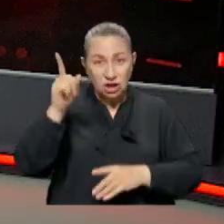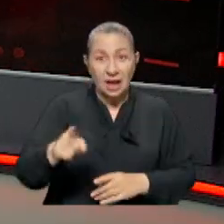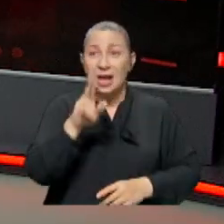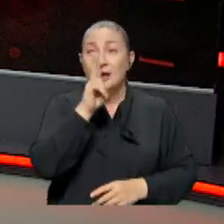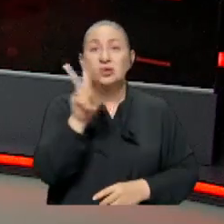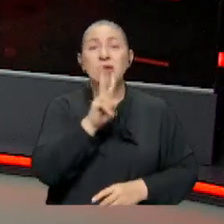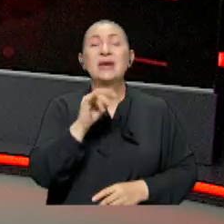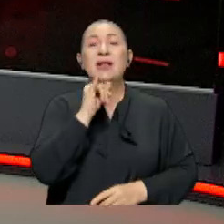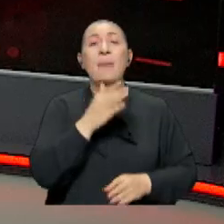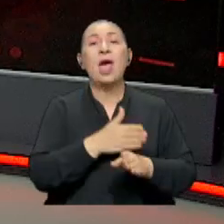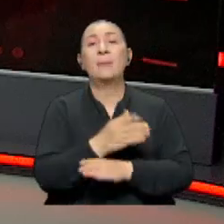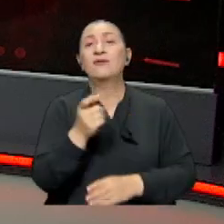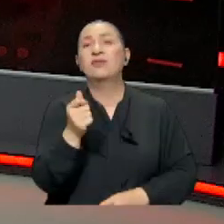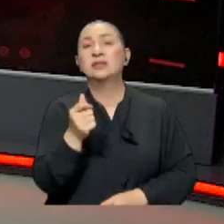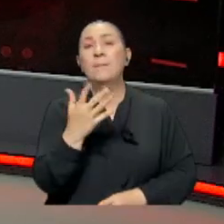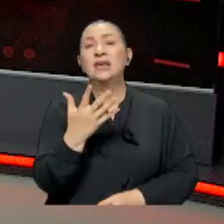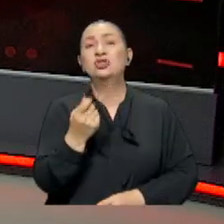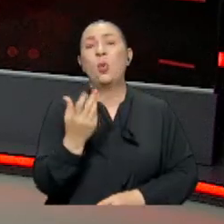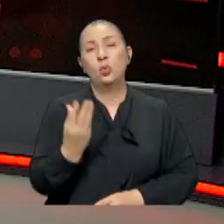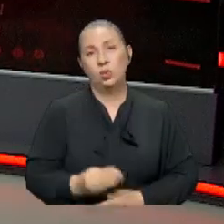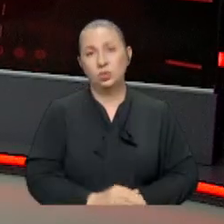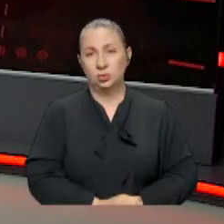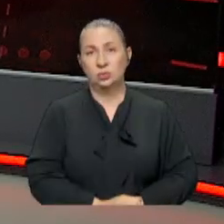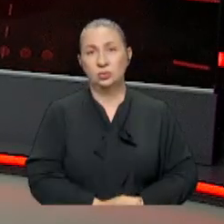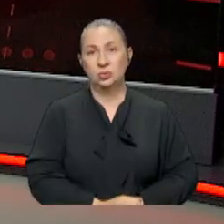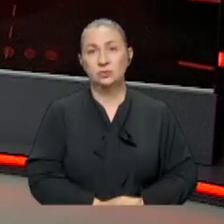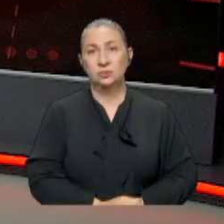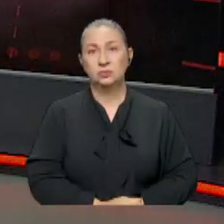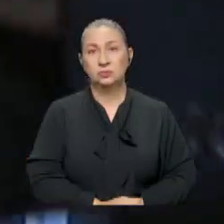220 gram ekmeğin fiyatı 5 liraya çıktı.